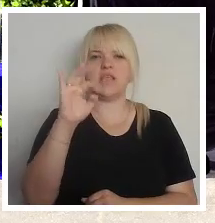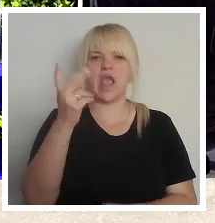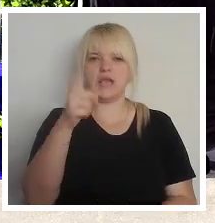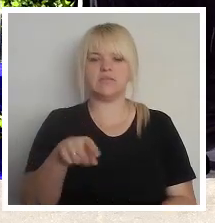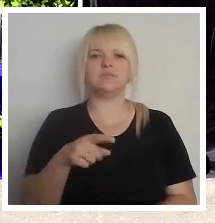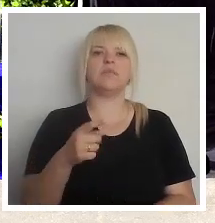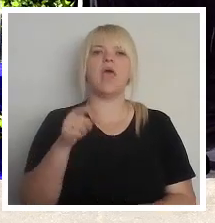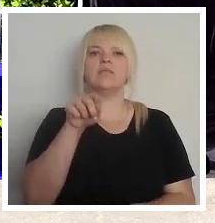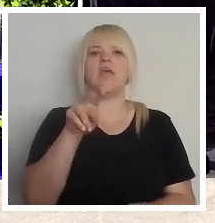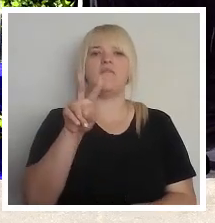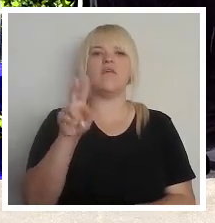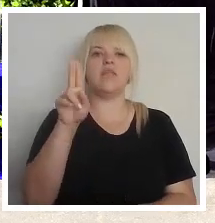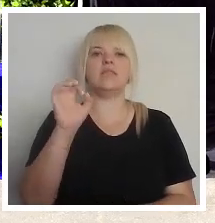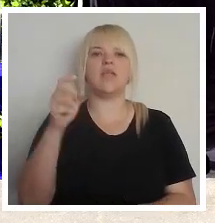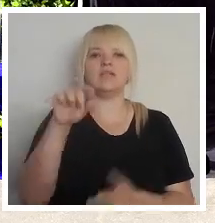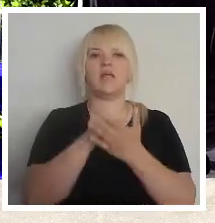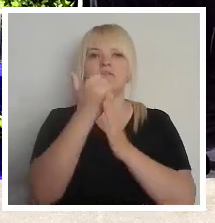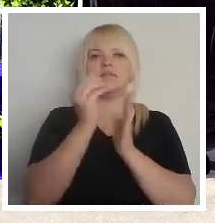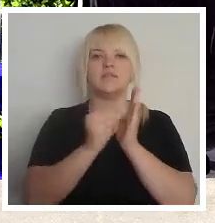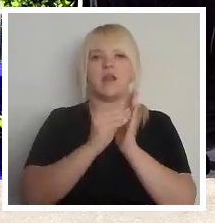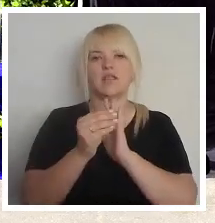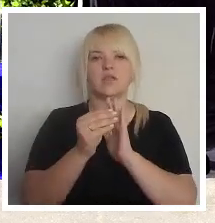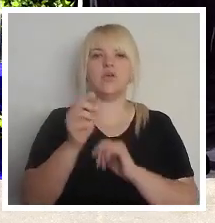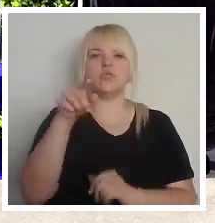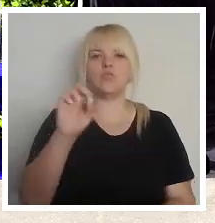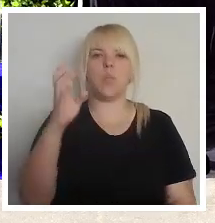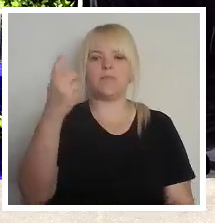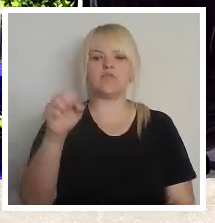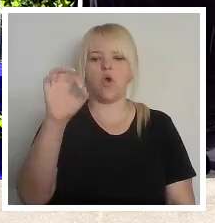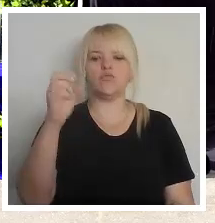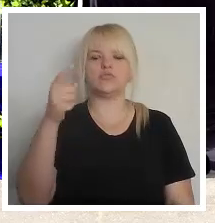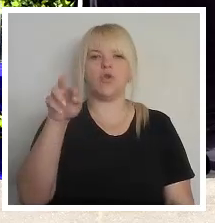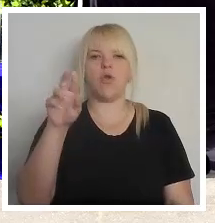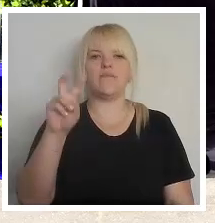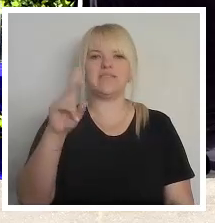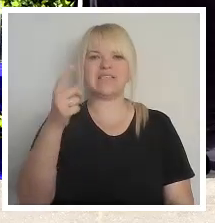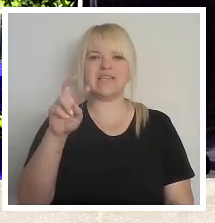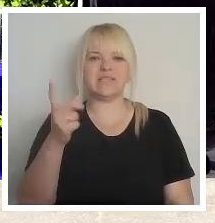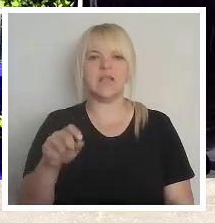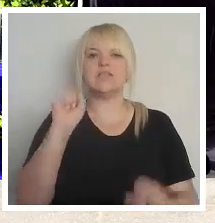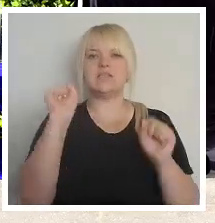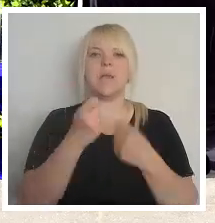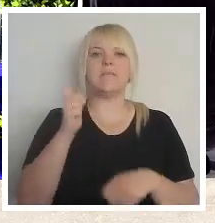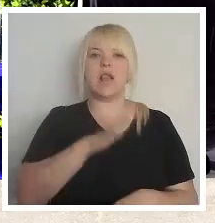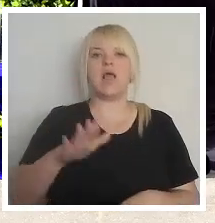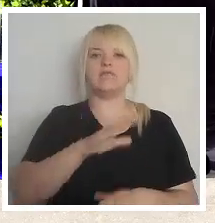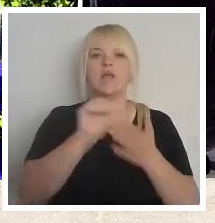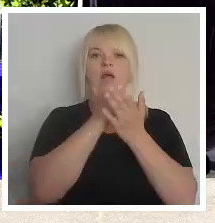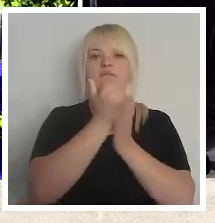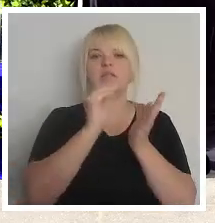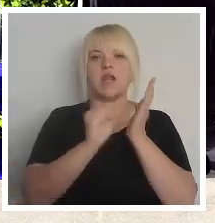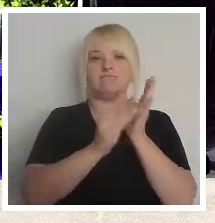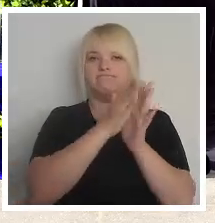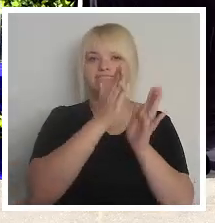TVNet grupas galvenais redaktors Toms Ostrovskis. Laikraksta Ziemeļlatvija galvenā redaktora Inguna